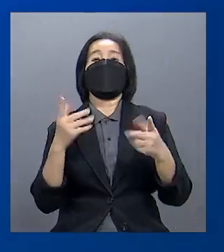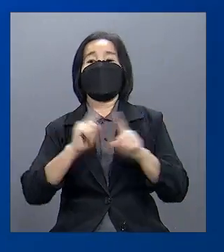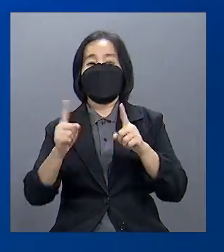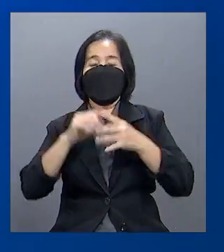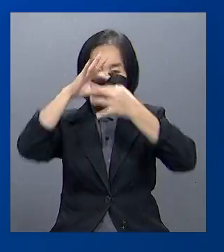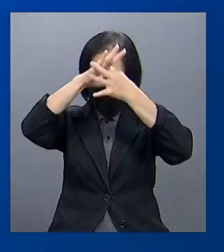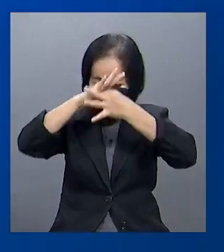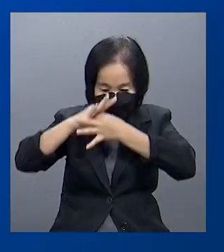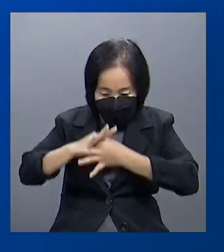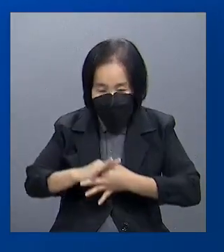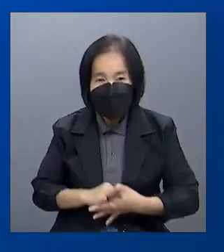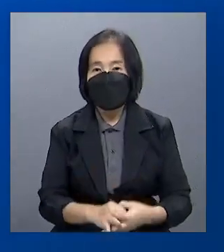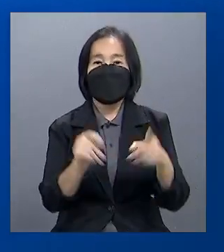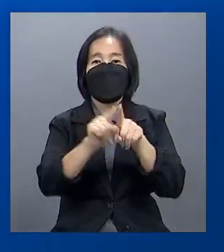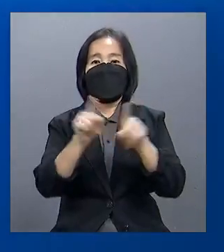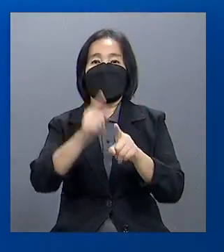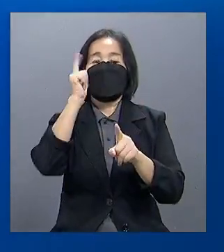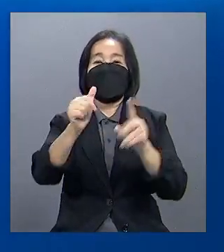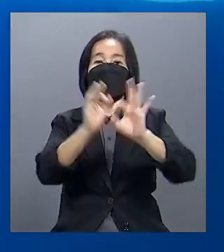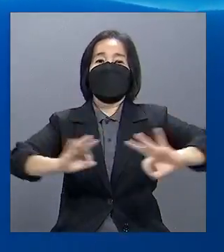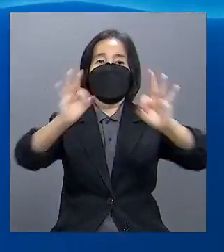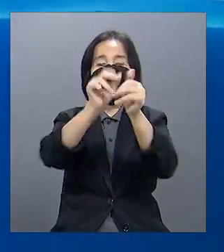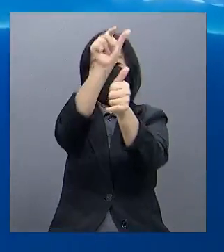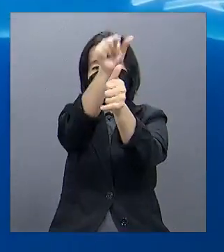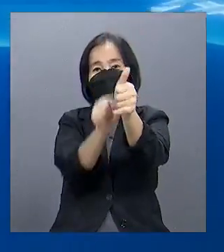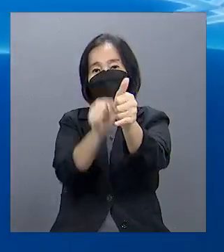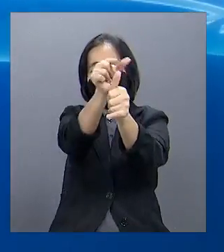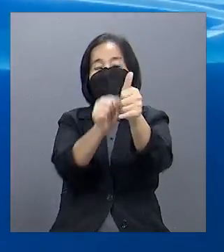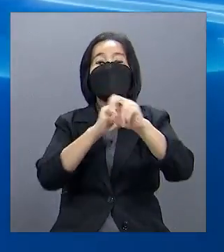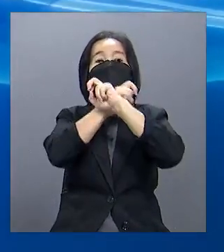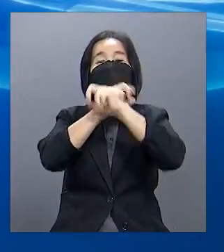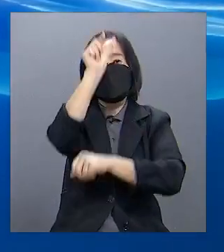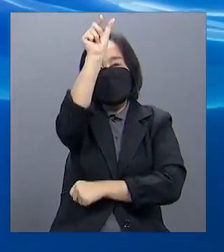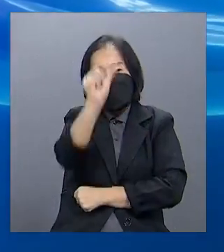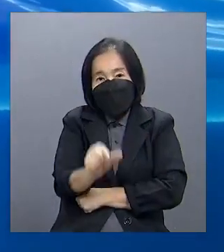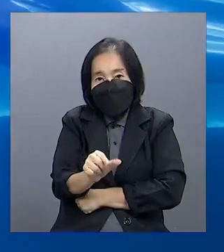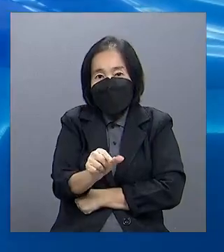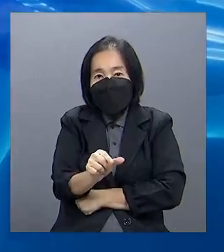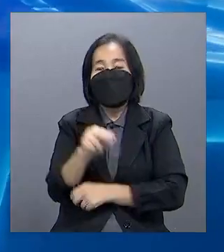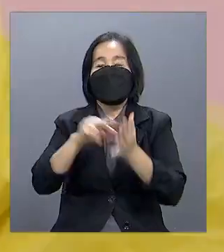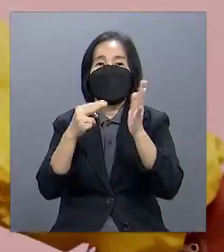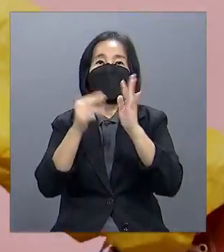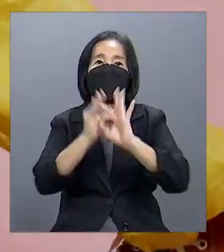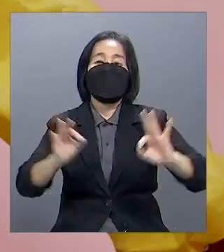ถูกจำกัดการขยายตัวส่งผลไปถึงหัวใจแล้วก็อาจจะทำให้ผู้ป่วยเหนื่อยง่ายกว่าปกติได้ค่ะ